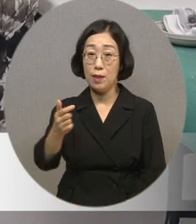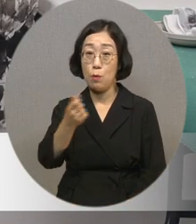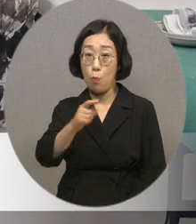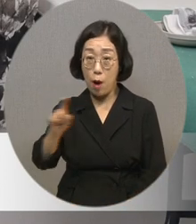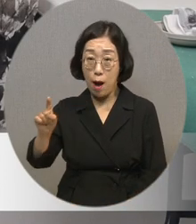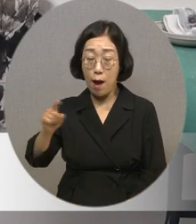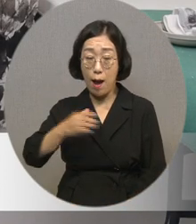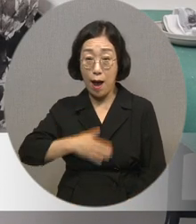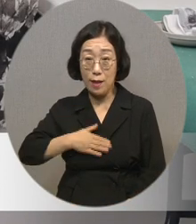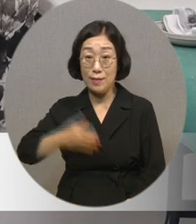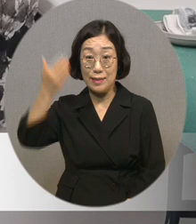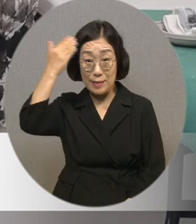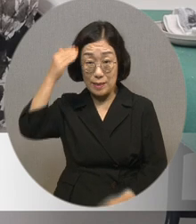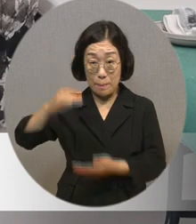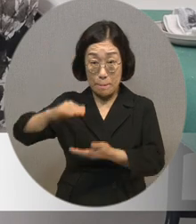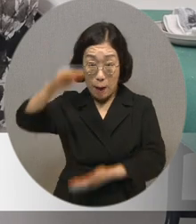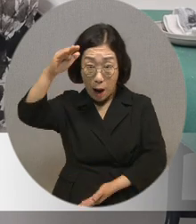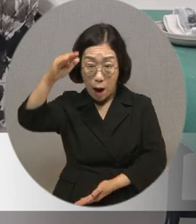아는 만큼 그려요.